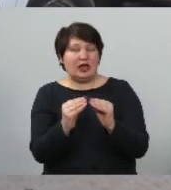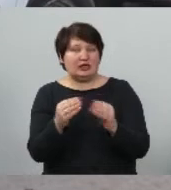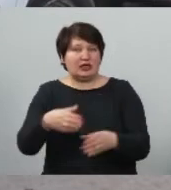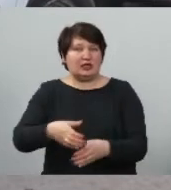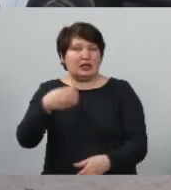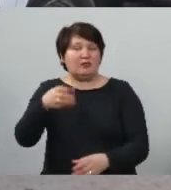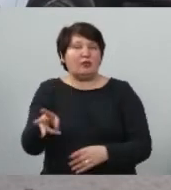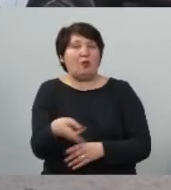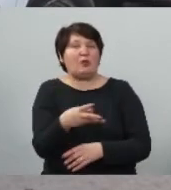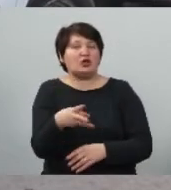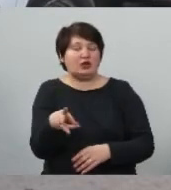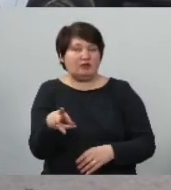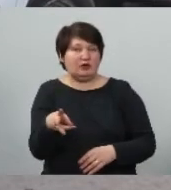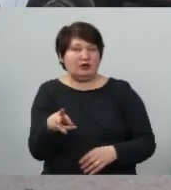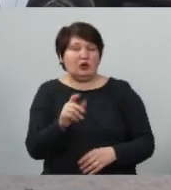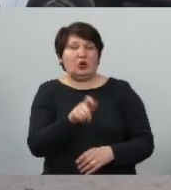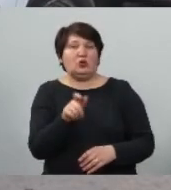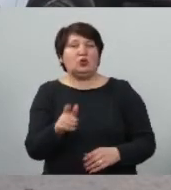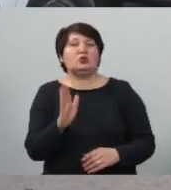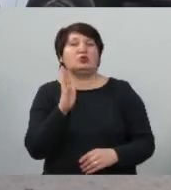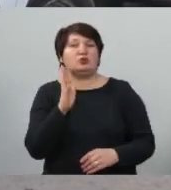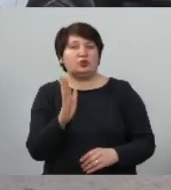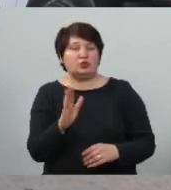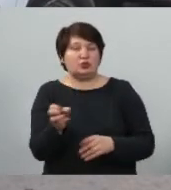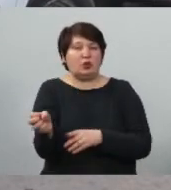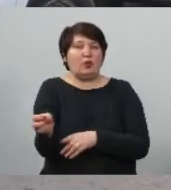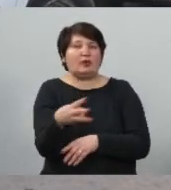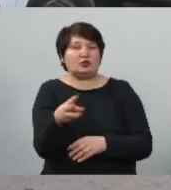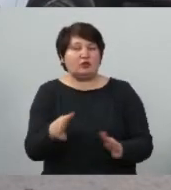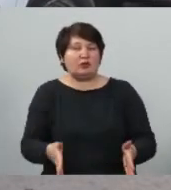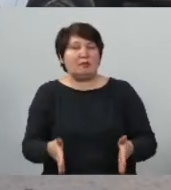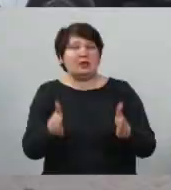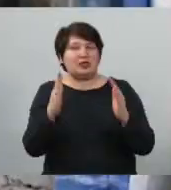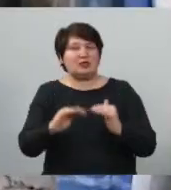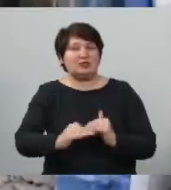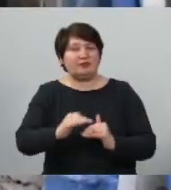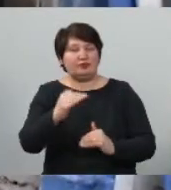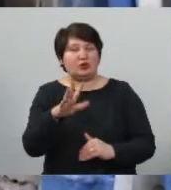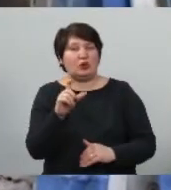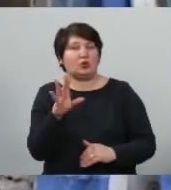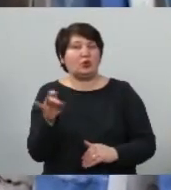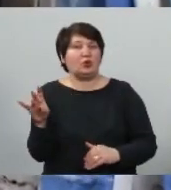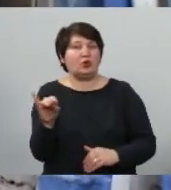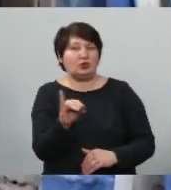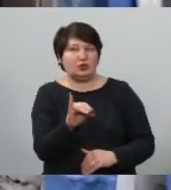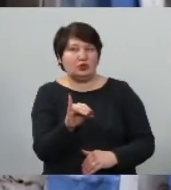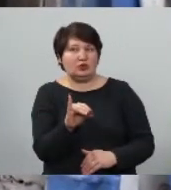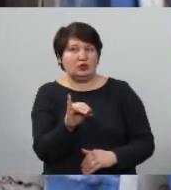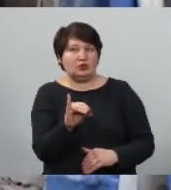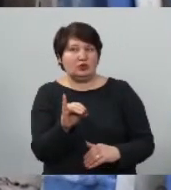пневмобачків. Люди будуть оприскувати під'їзди також хлорним розчином. Засобів